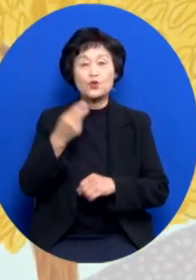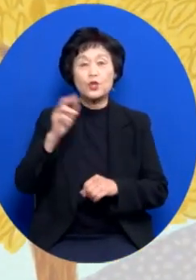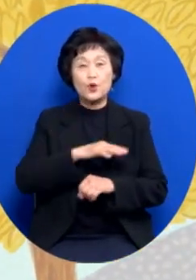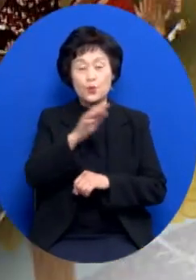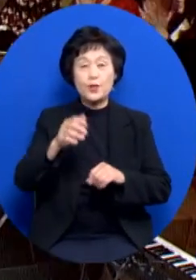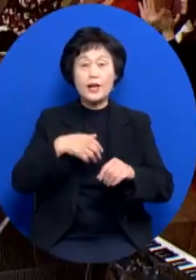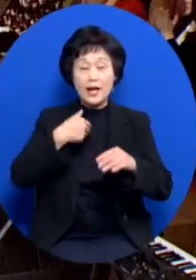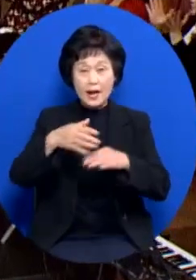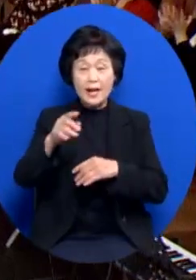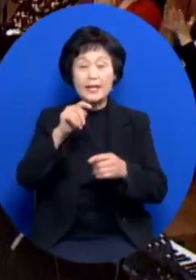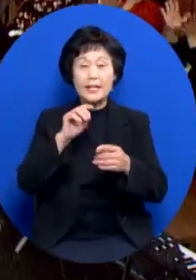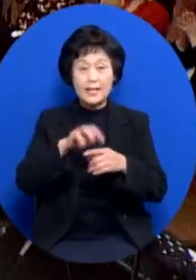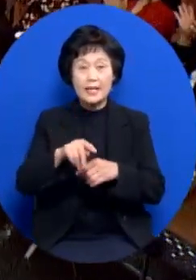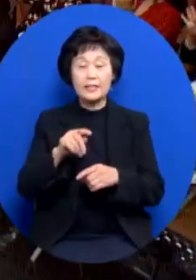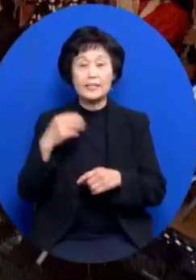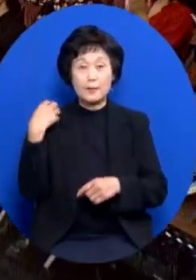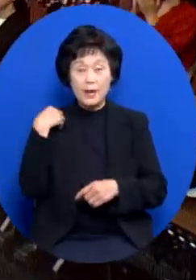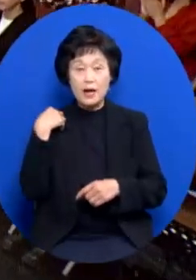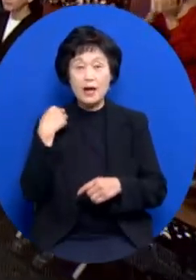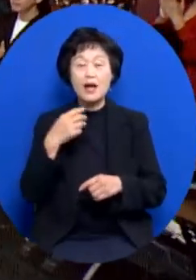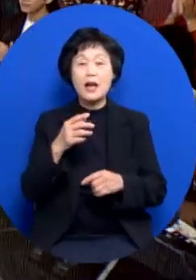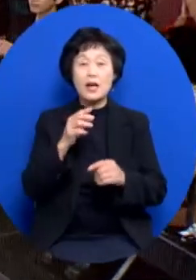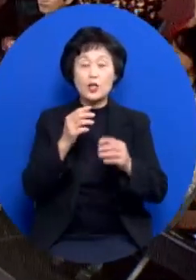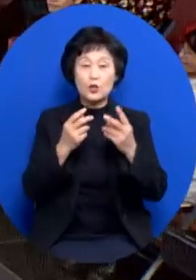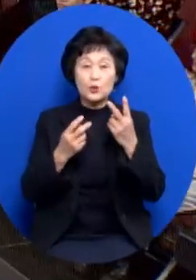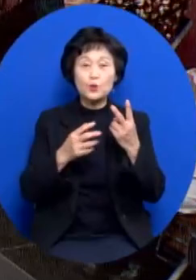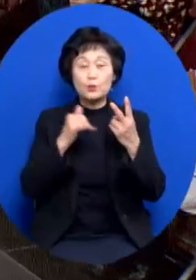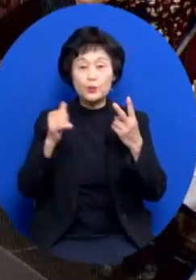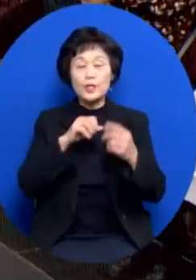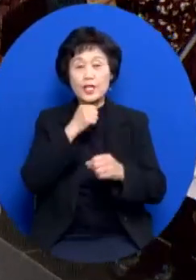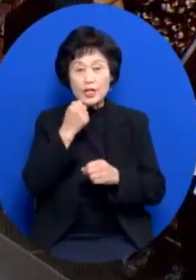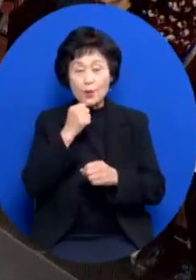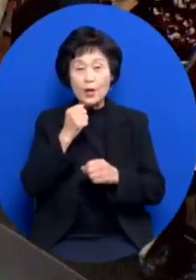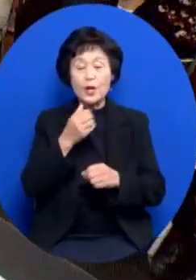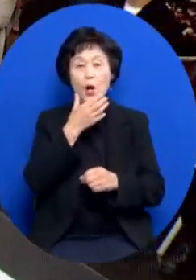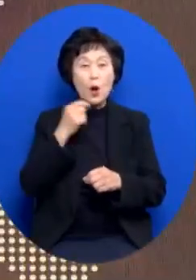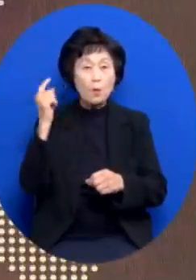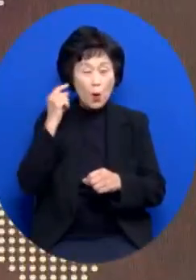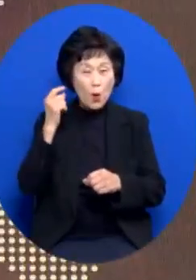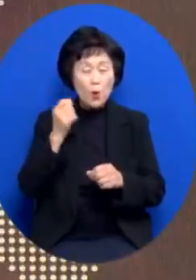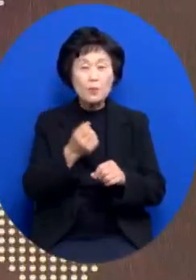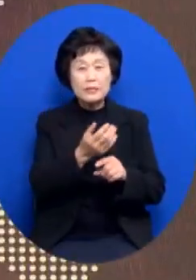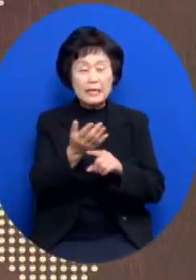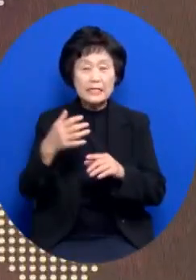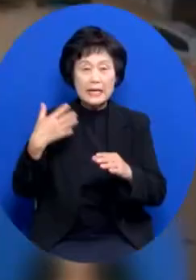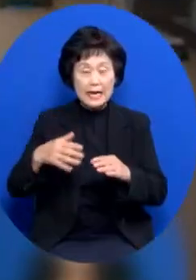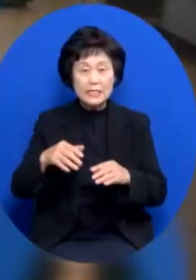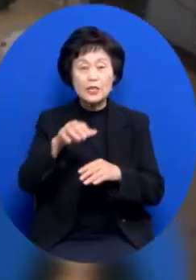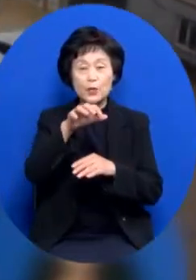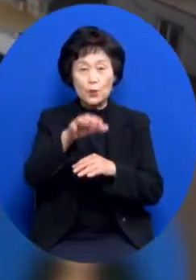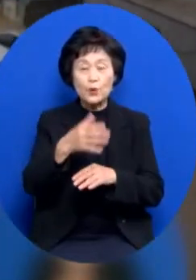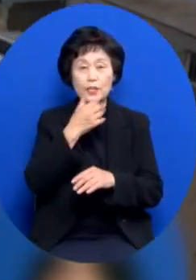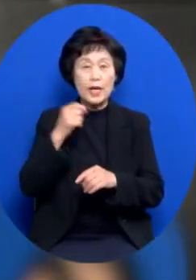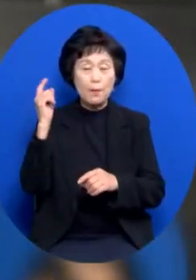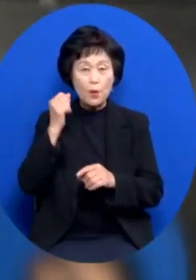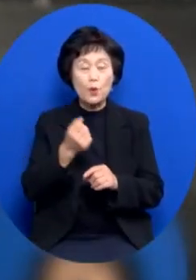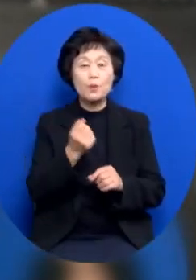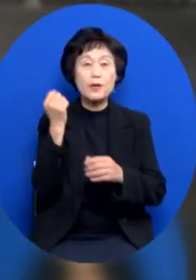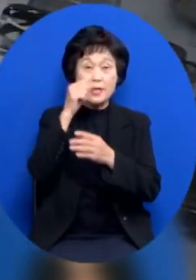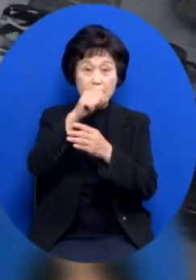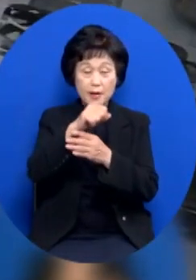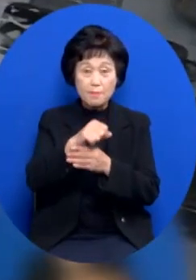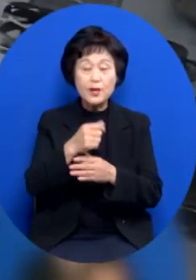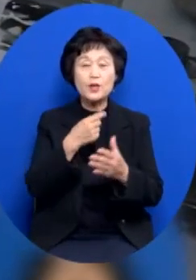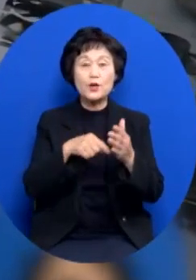열렸습니다. 박희진 목사와 우혜진 아나운서의 사회로 복음의 불모지에 아름다운 열매가 맺히도록 다양한 방면으로